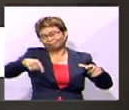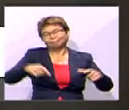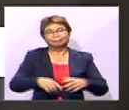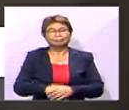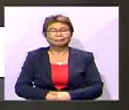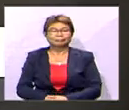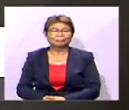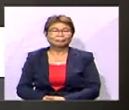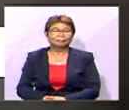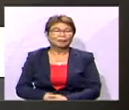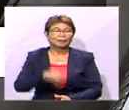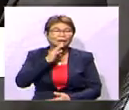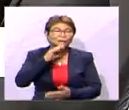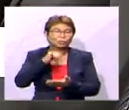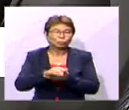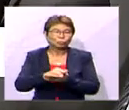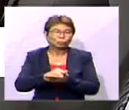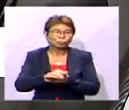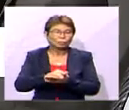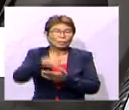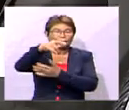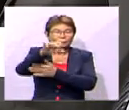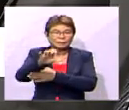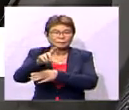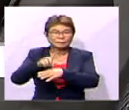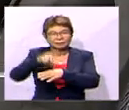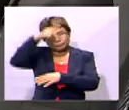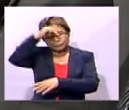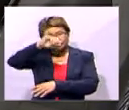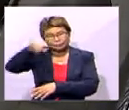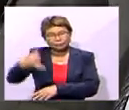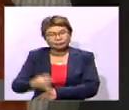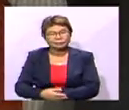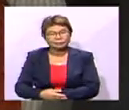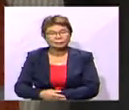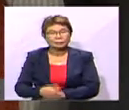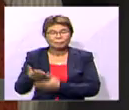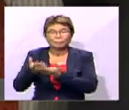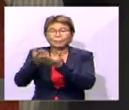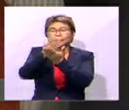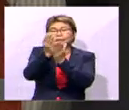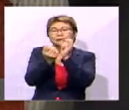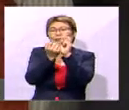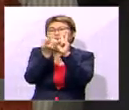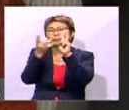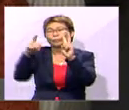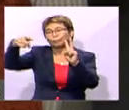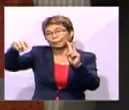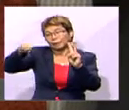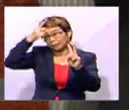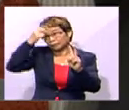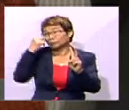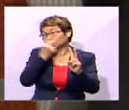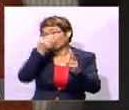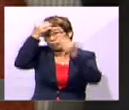India beliau menyatakannya pada sidang media di Putrajaya dalam pembentangan bajet 2018 Perdana Menteri